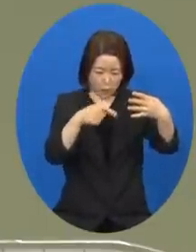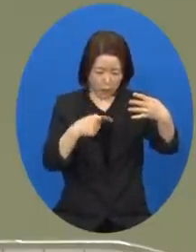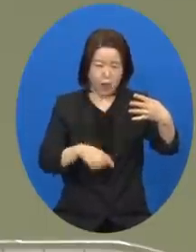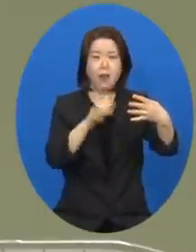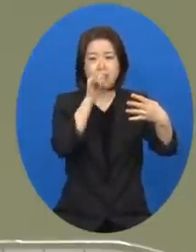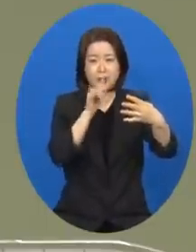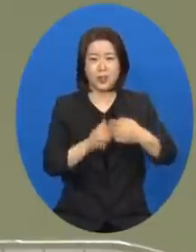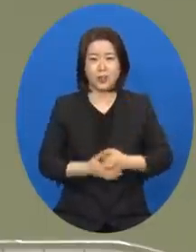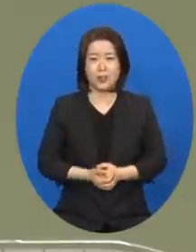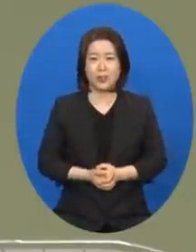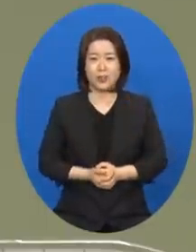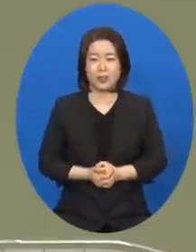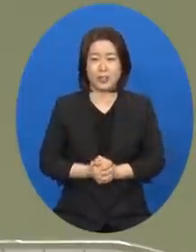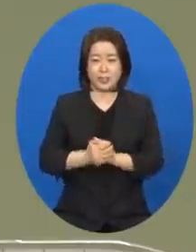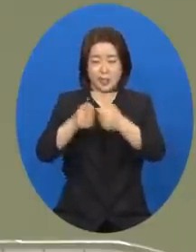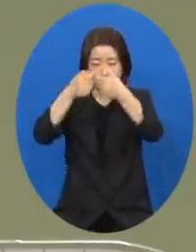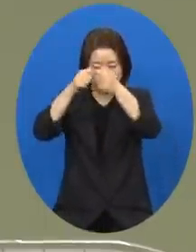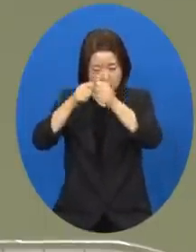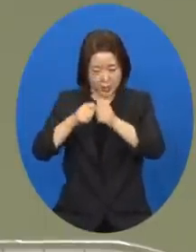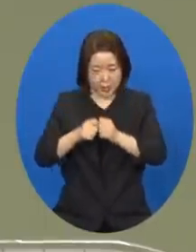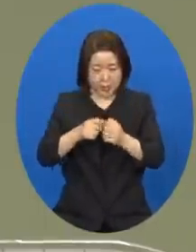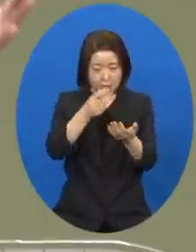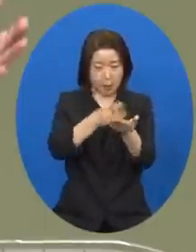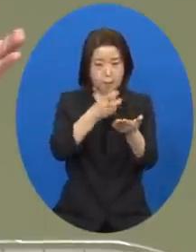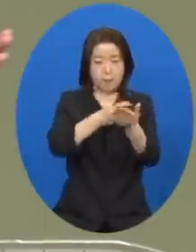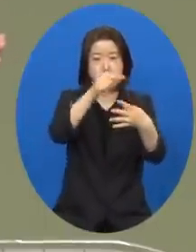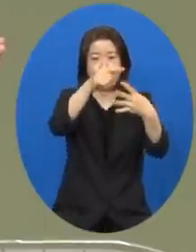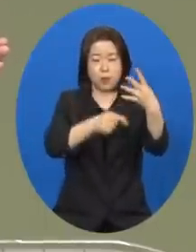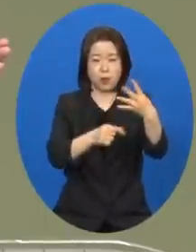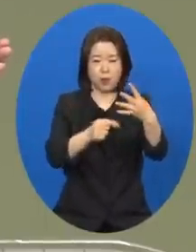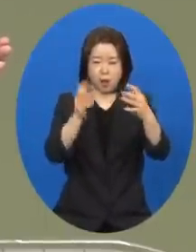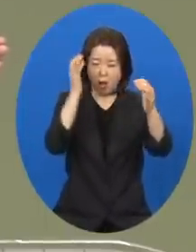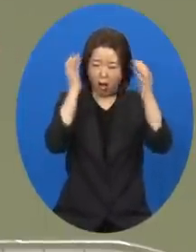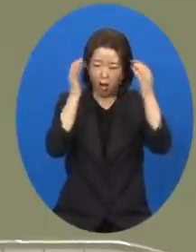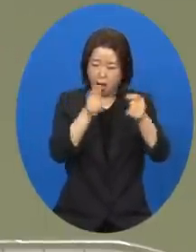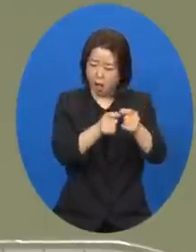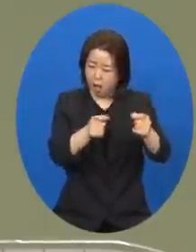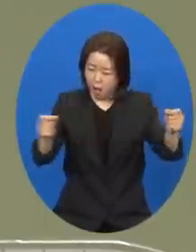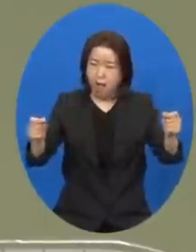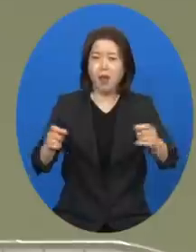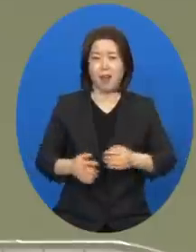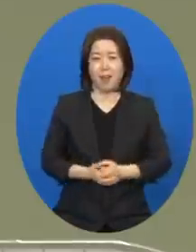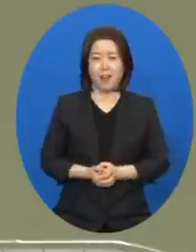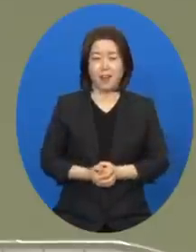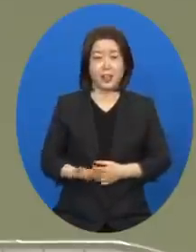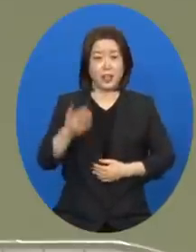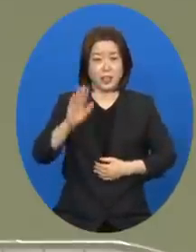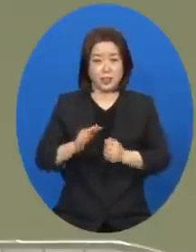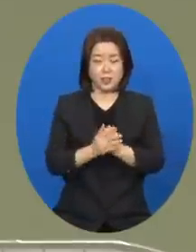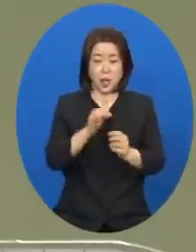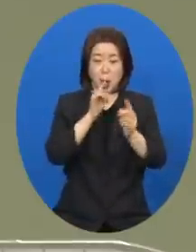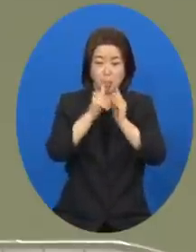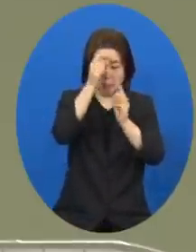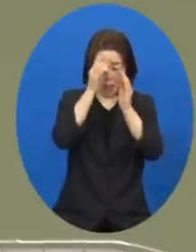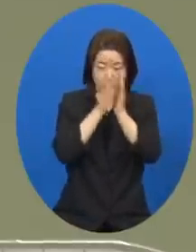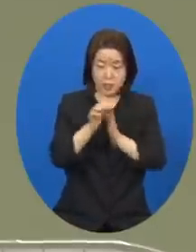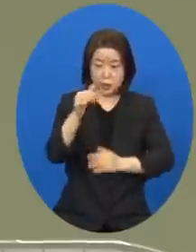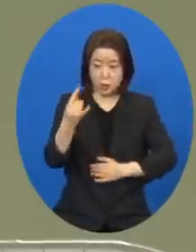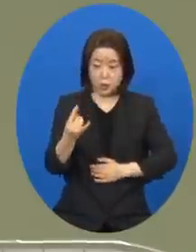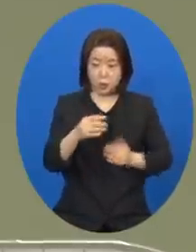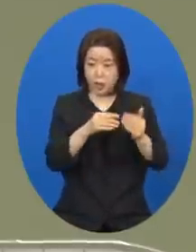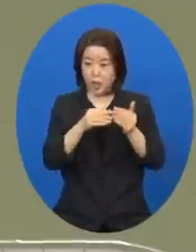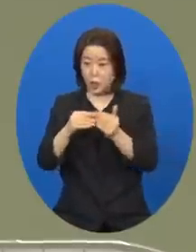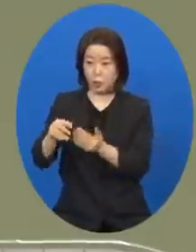그 세세한 규례가 그렇게 복잡하고 깁니다. 그런데 말씀 기도를 인도하는